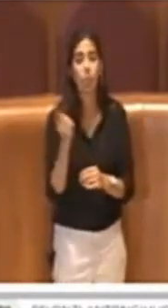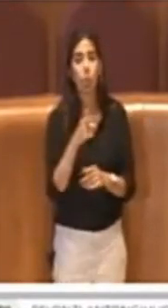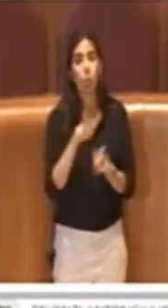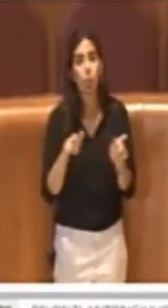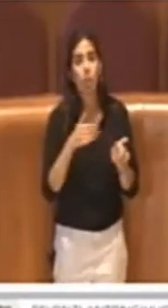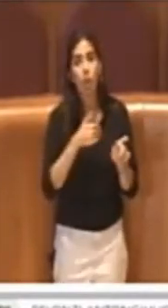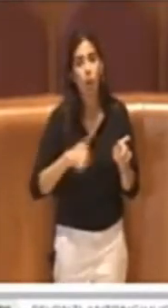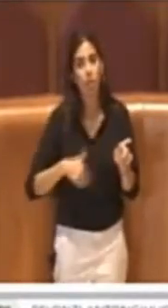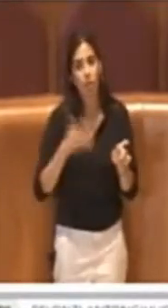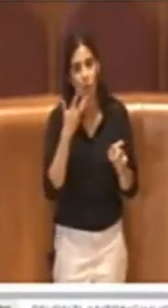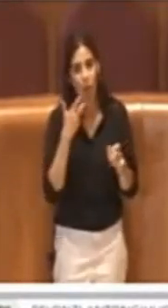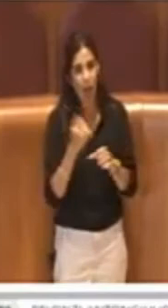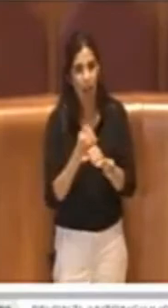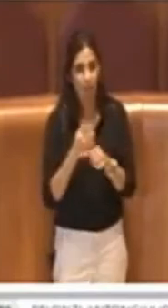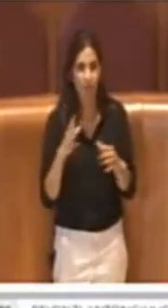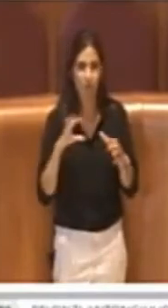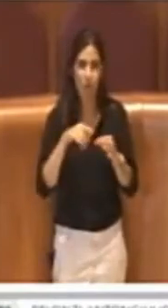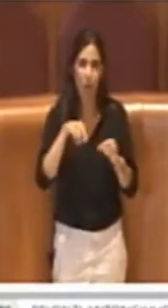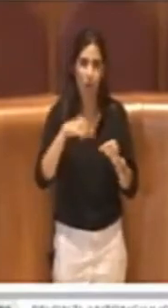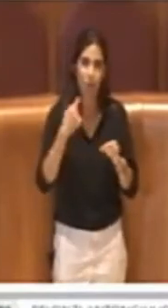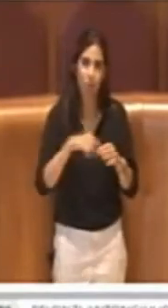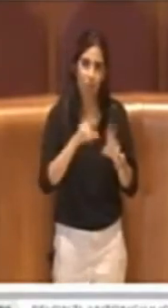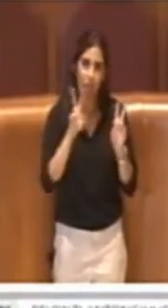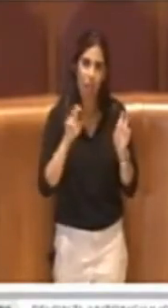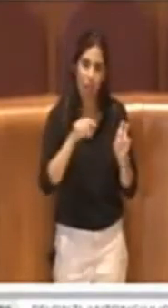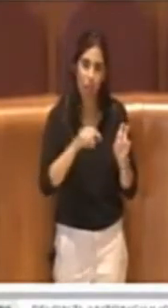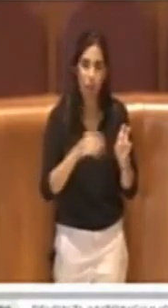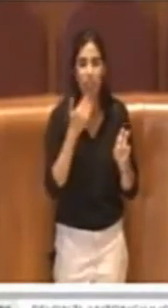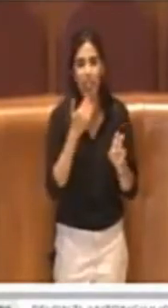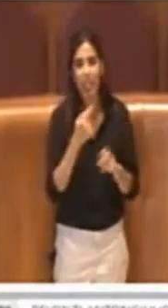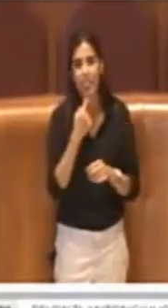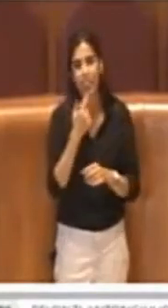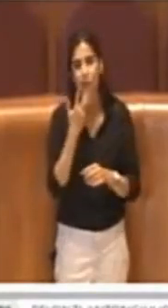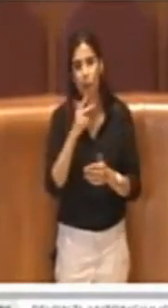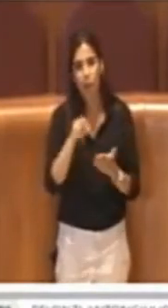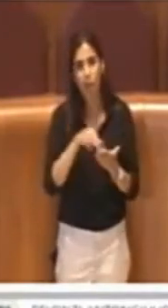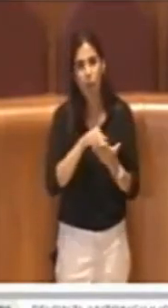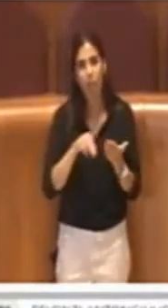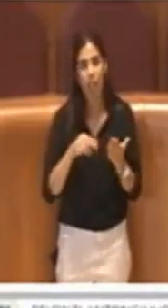lavorare su questo, e grazie a chi vorrà votarla favorevolmente.